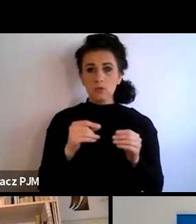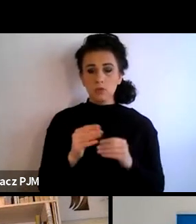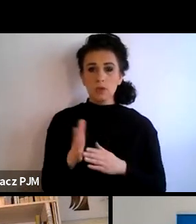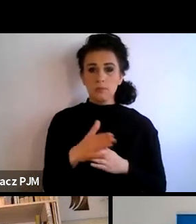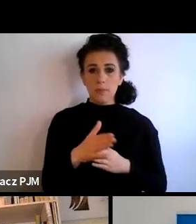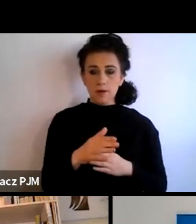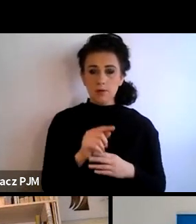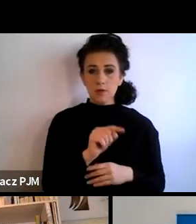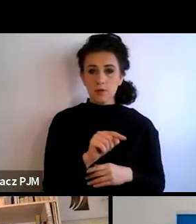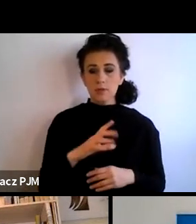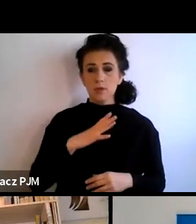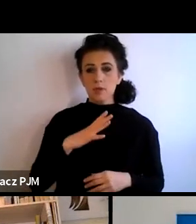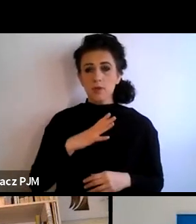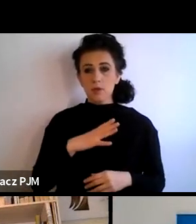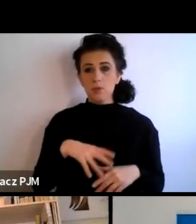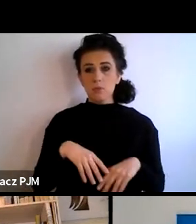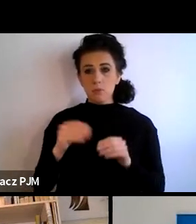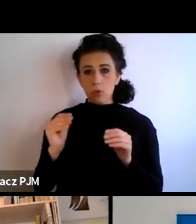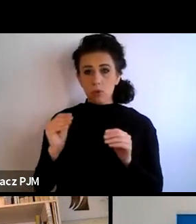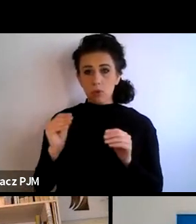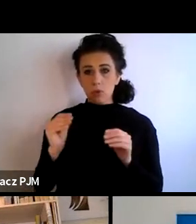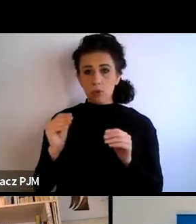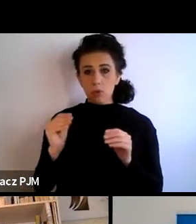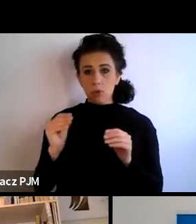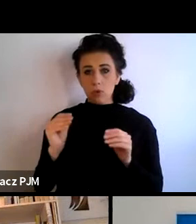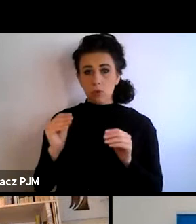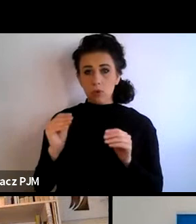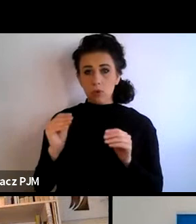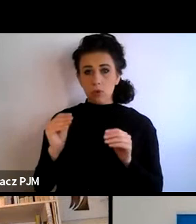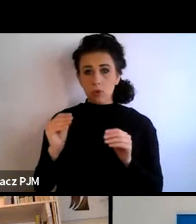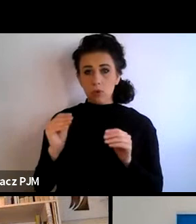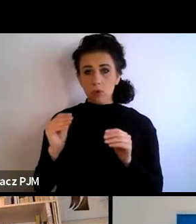był, najpierw padło to, że jest zakaz